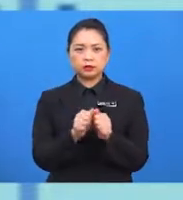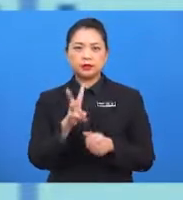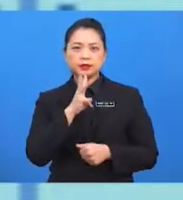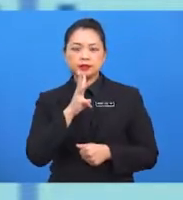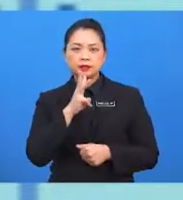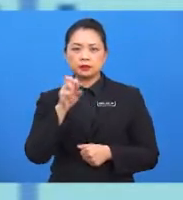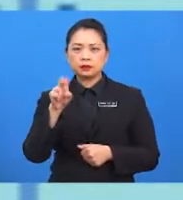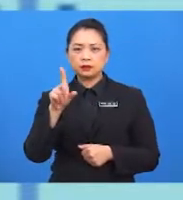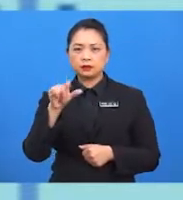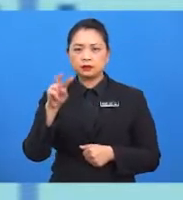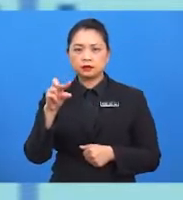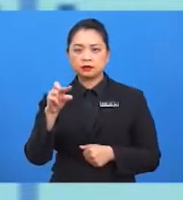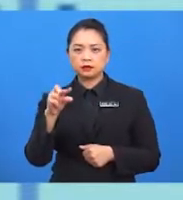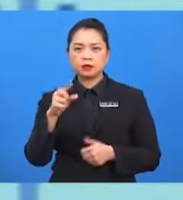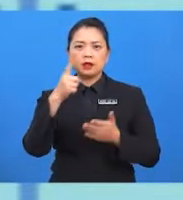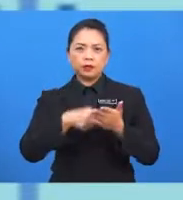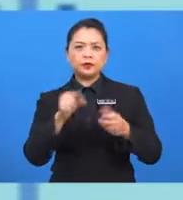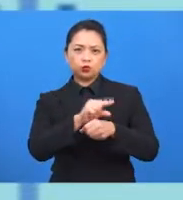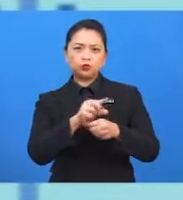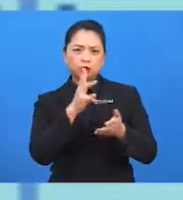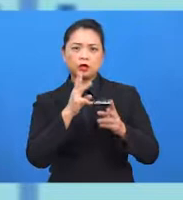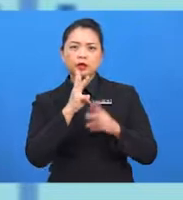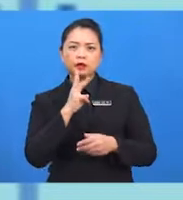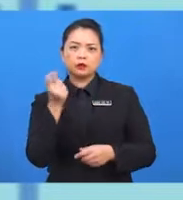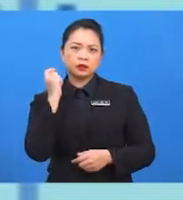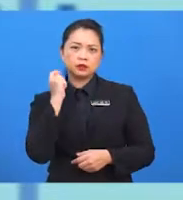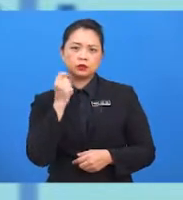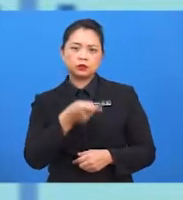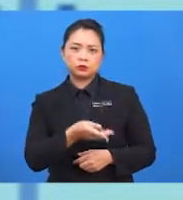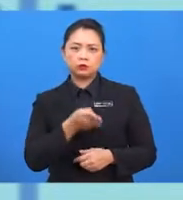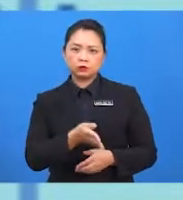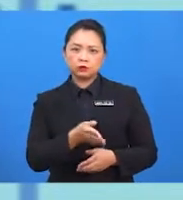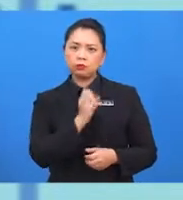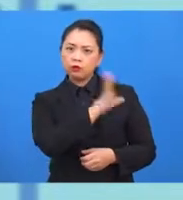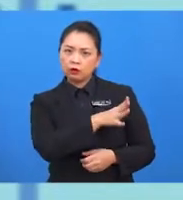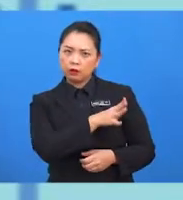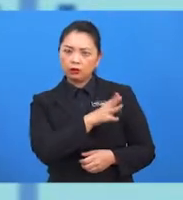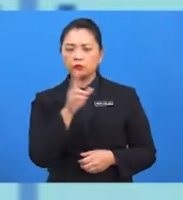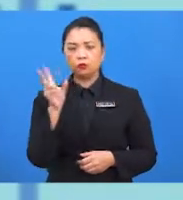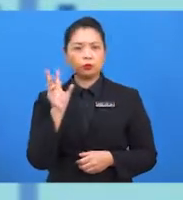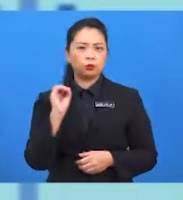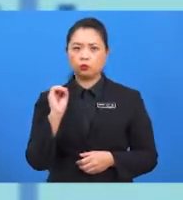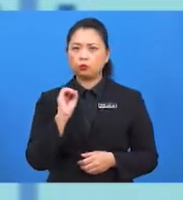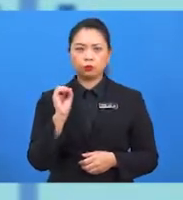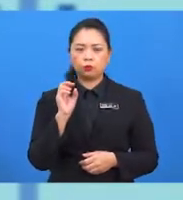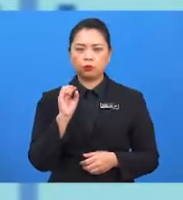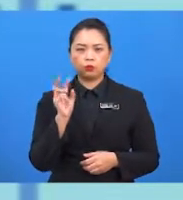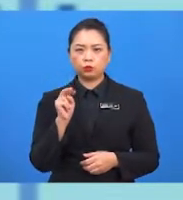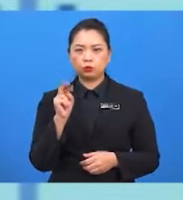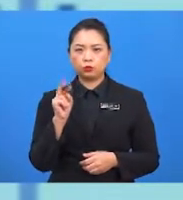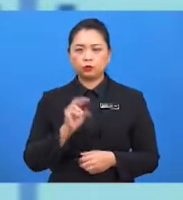Ayo kita anak buah apel dan hachibi alasan tersebut murai Hai buah Oh tidak